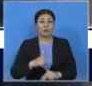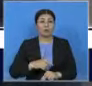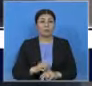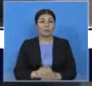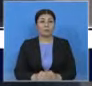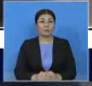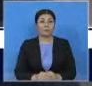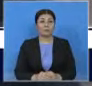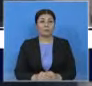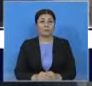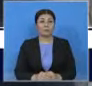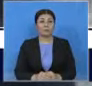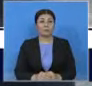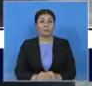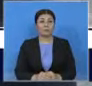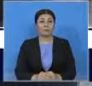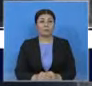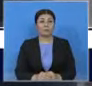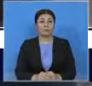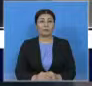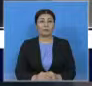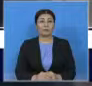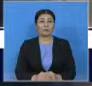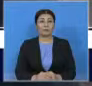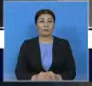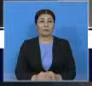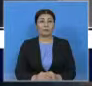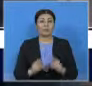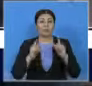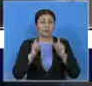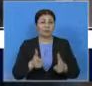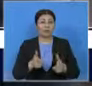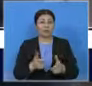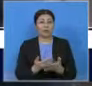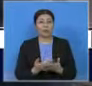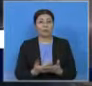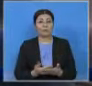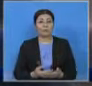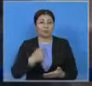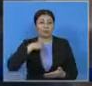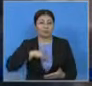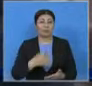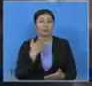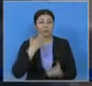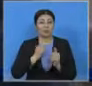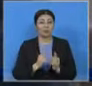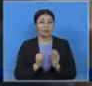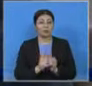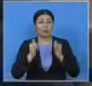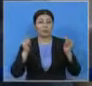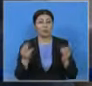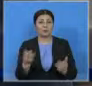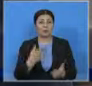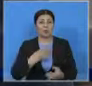тайдуда нагыз ұлттық рухты қайрайтын сондай спорт. То есть это наш генетический код такой срабатывает, потому что